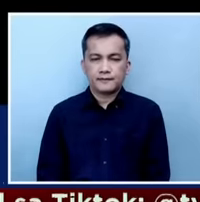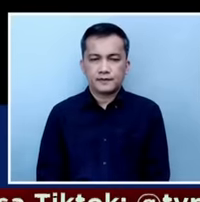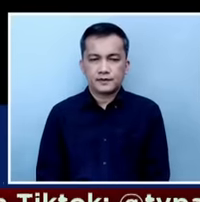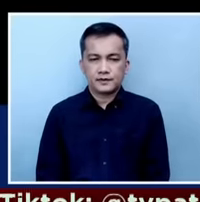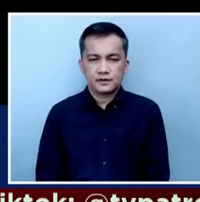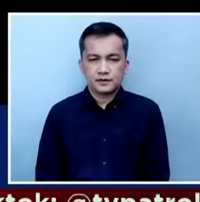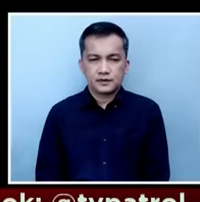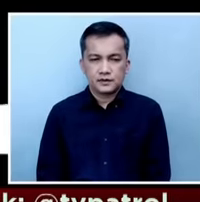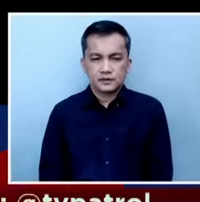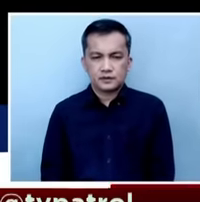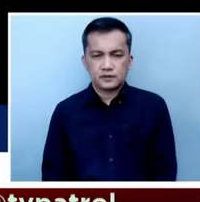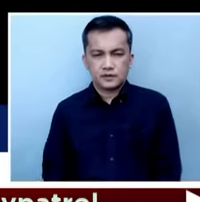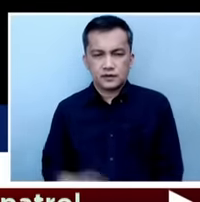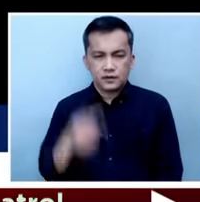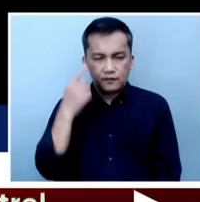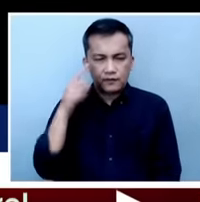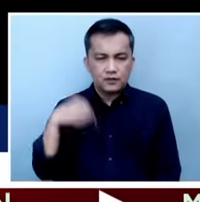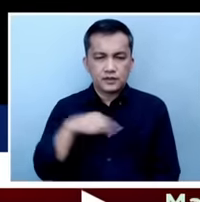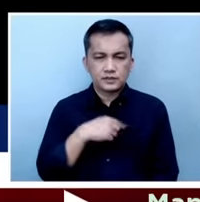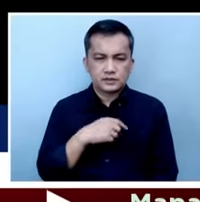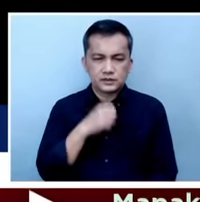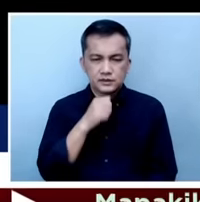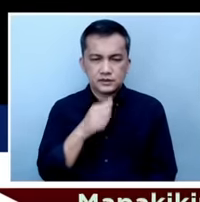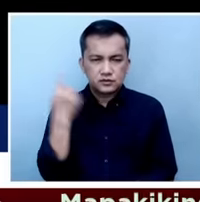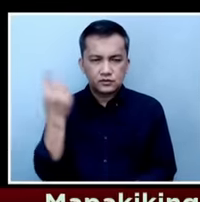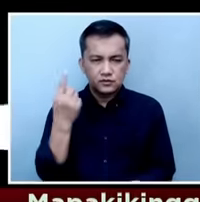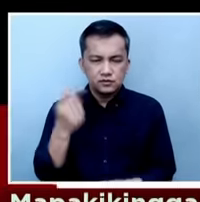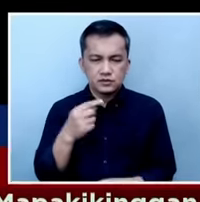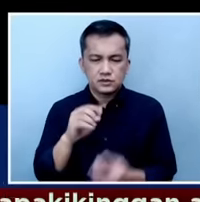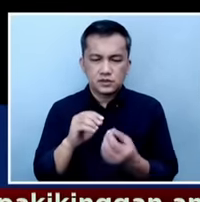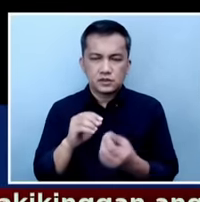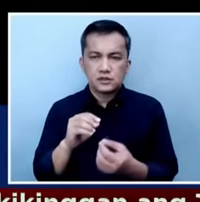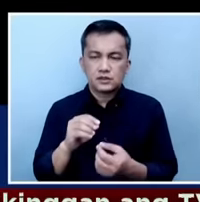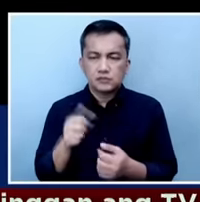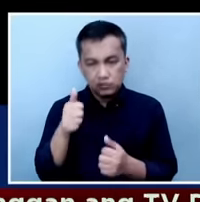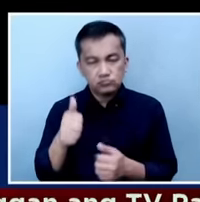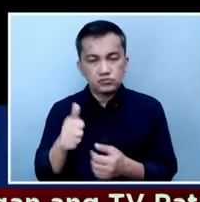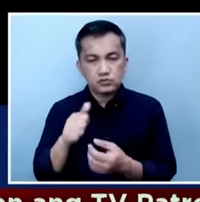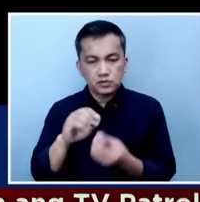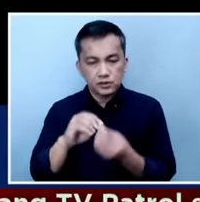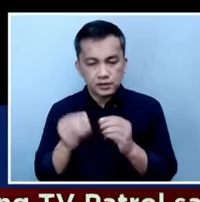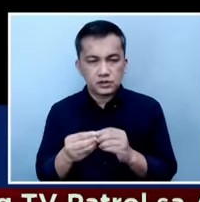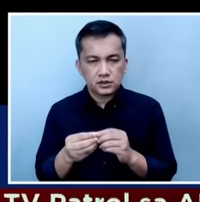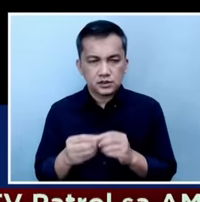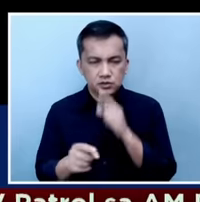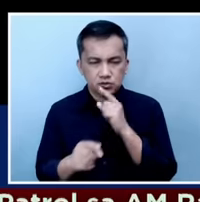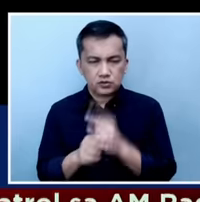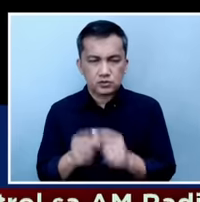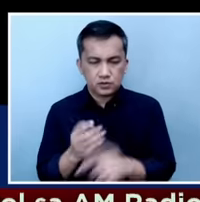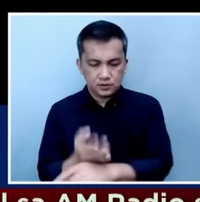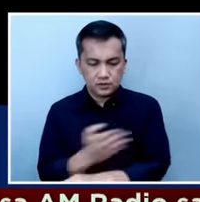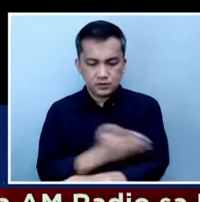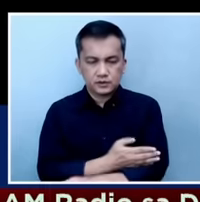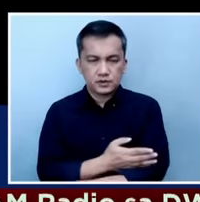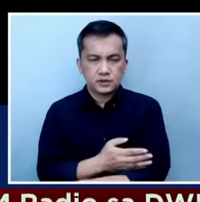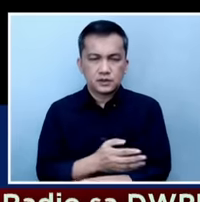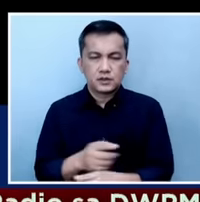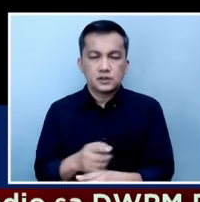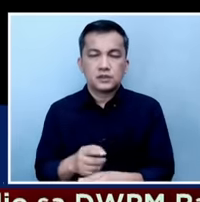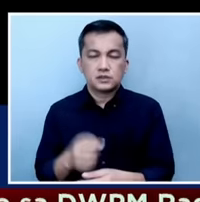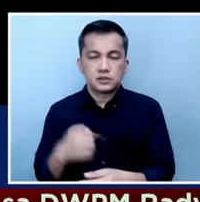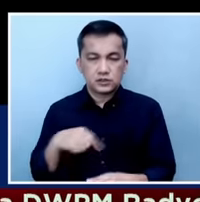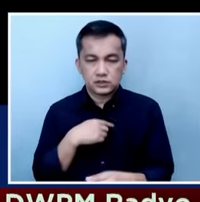2023. Para sa amin, hindi lang ito sa mga magandang numero. Kung hindi ay talagang magiging improvement, pinapaganda talaga natin